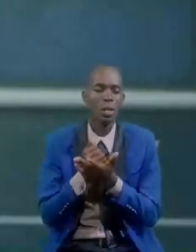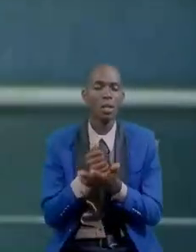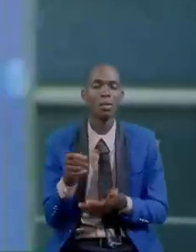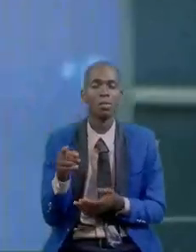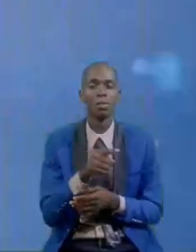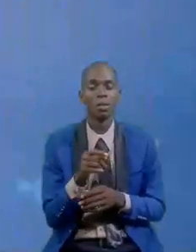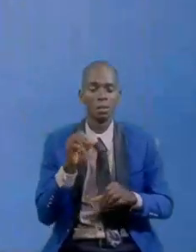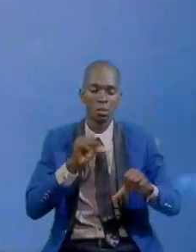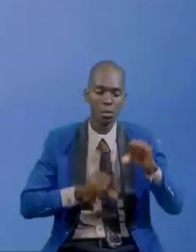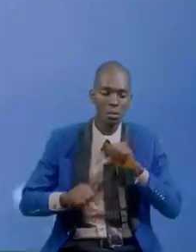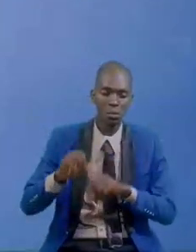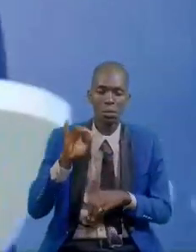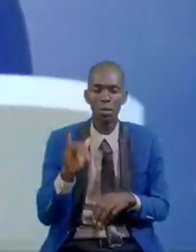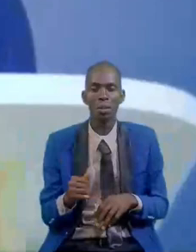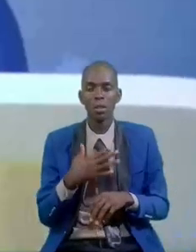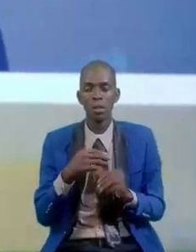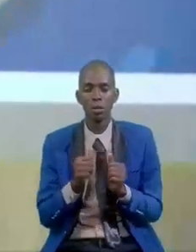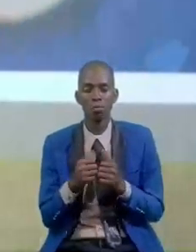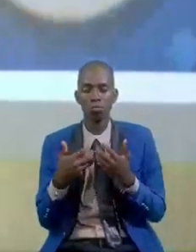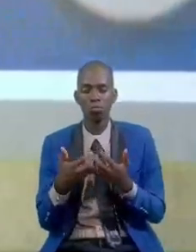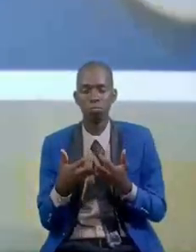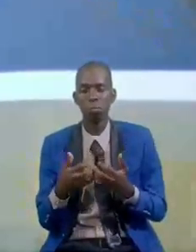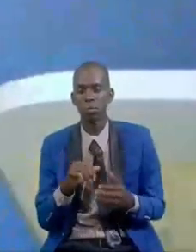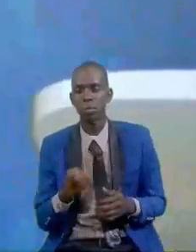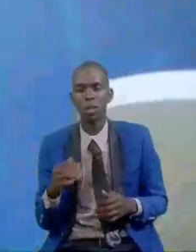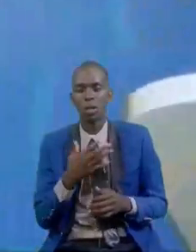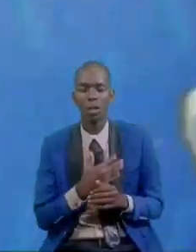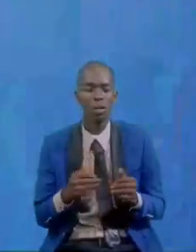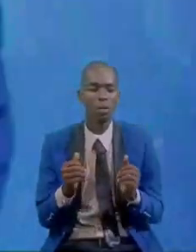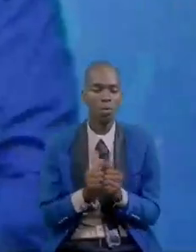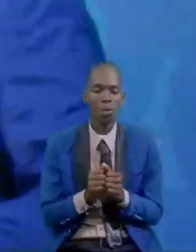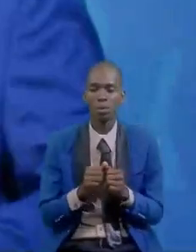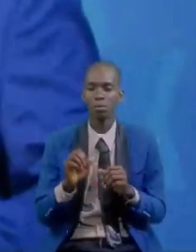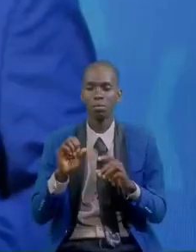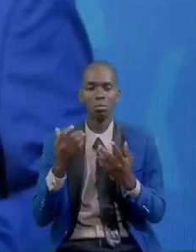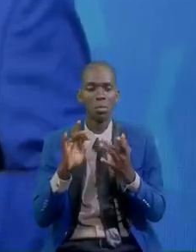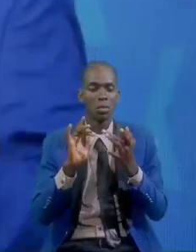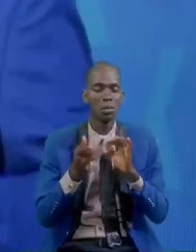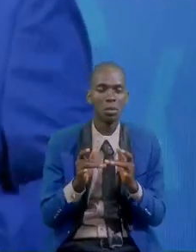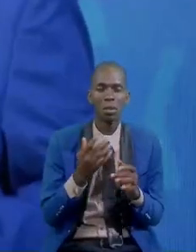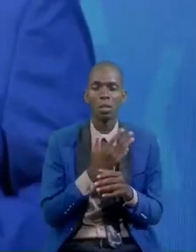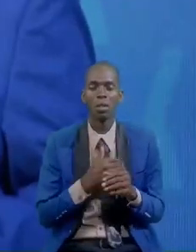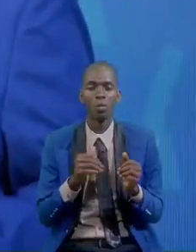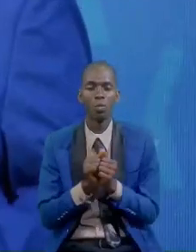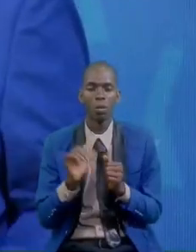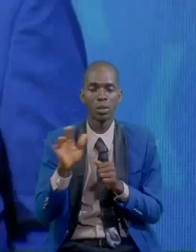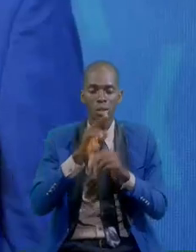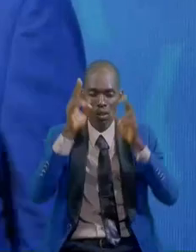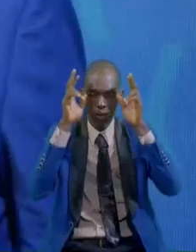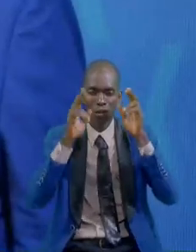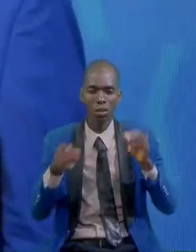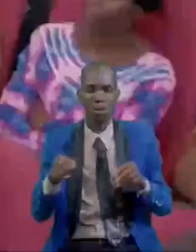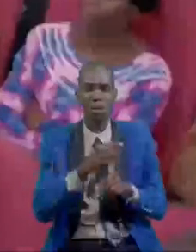aident scientifiquement, avec l'ingénierie, avec leur gagé, leur équipement, avec leur char. Ils